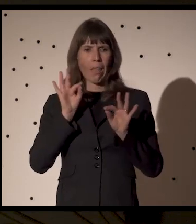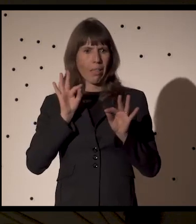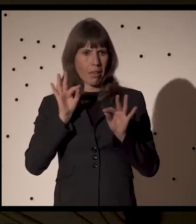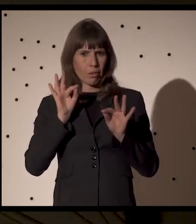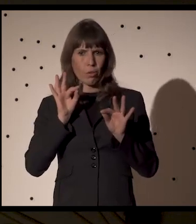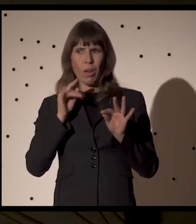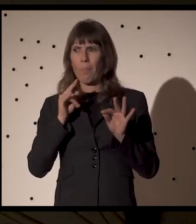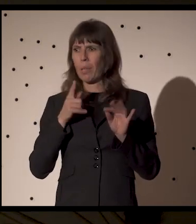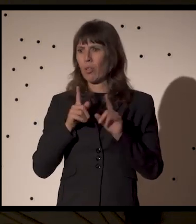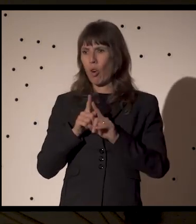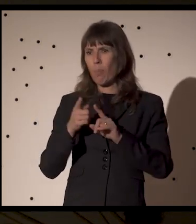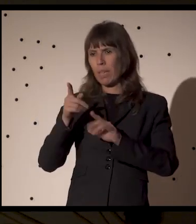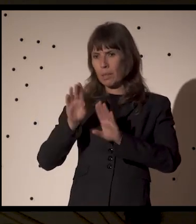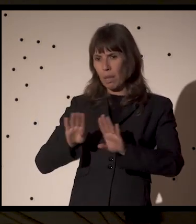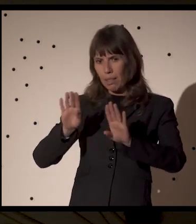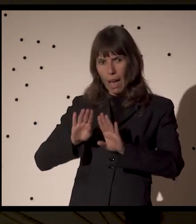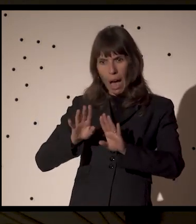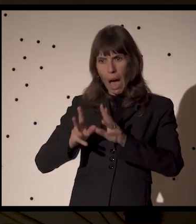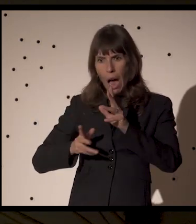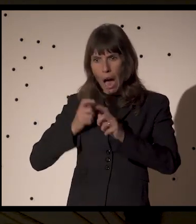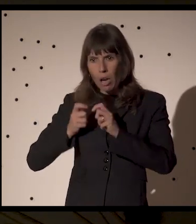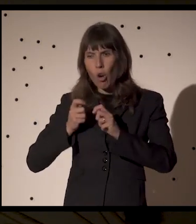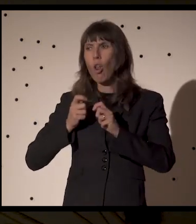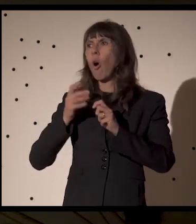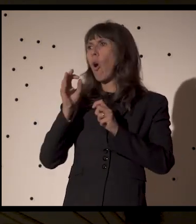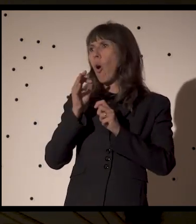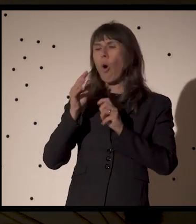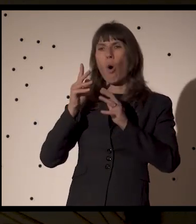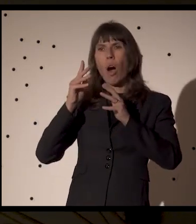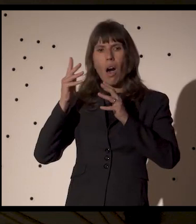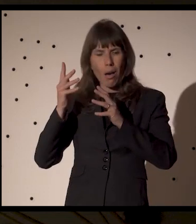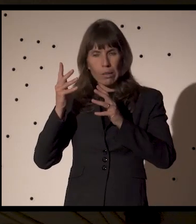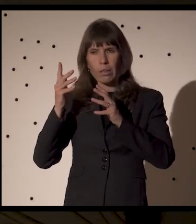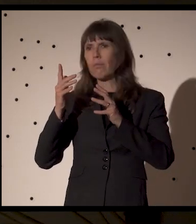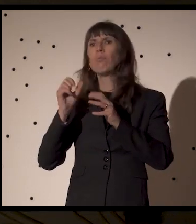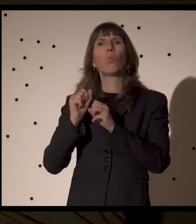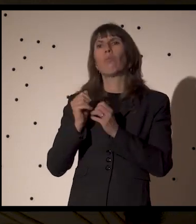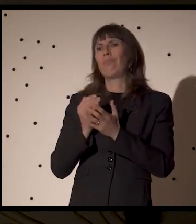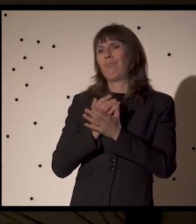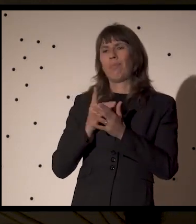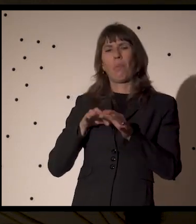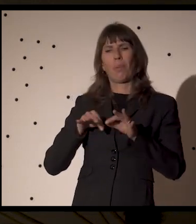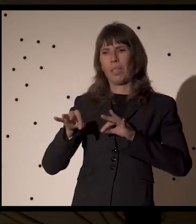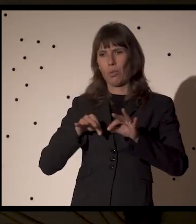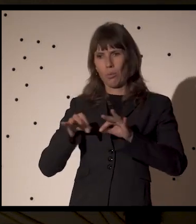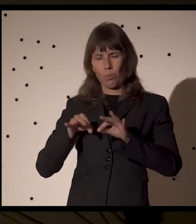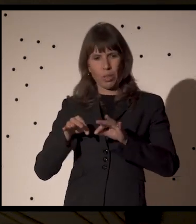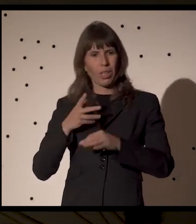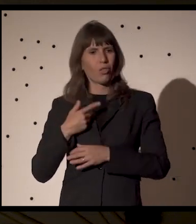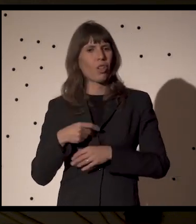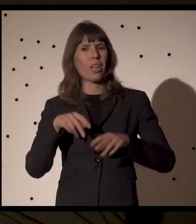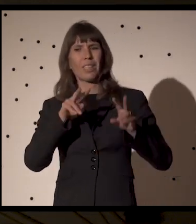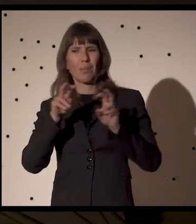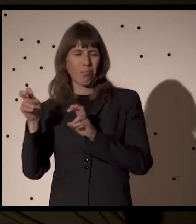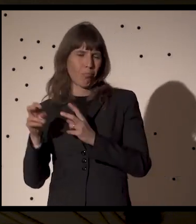della creazione i due spettacoli che erano stati oggetto di questo esperimento sono e Play foto Living in Time